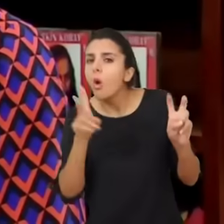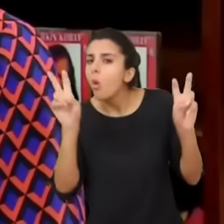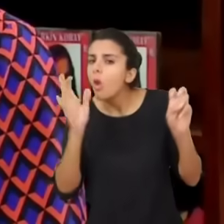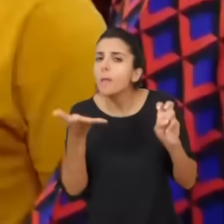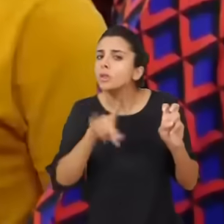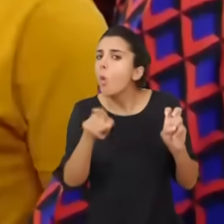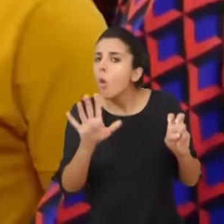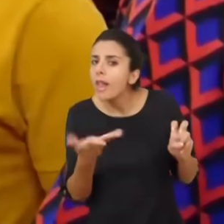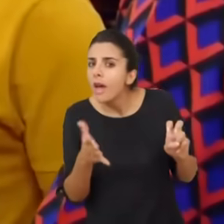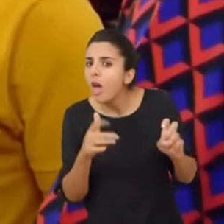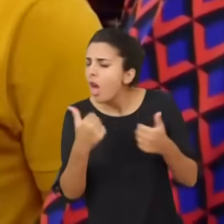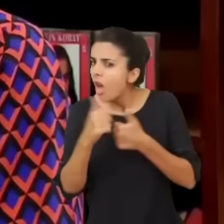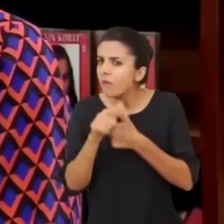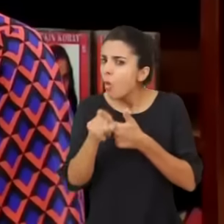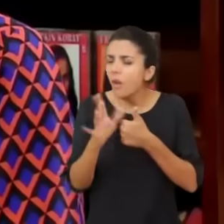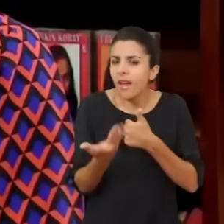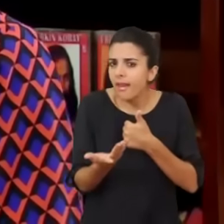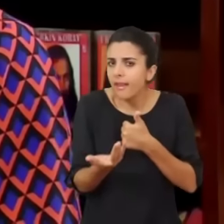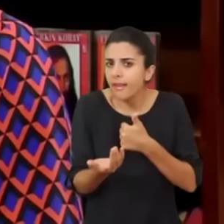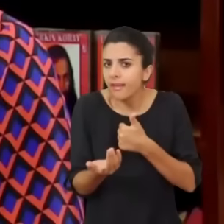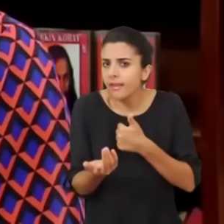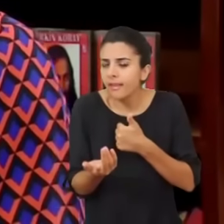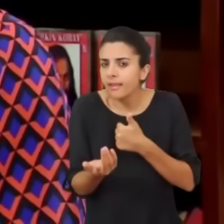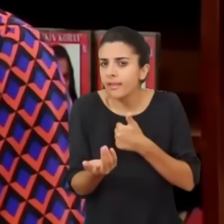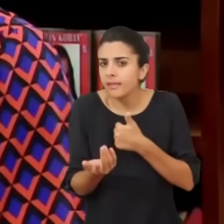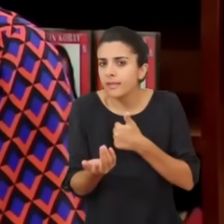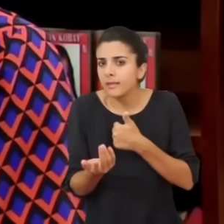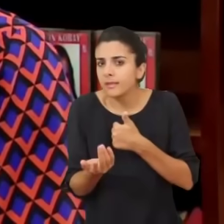değildi. Başka bir şeydi o. Ne evliliği bu?